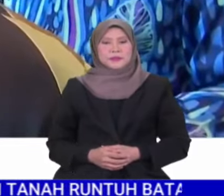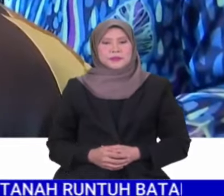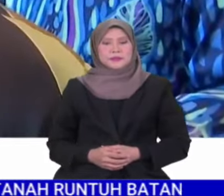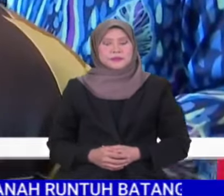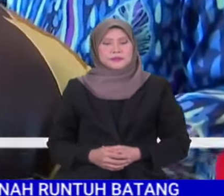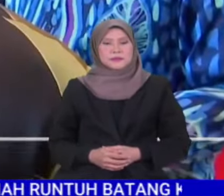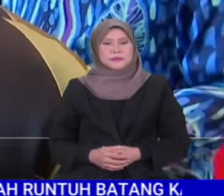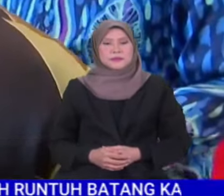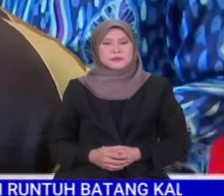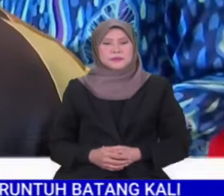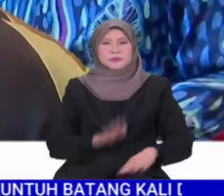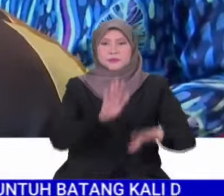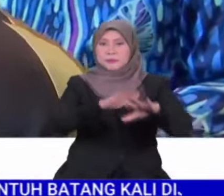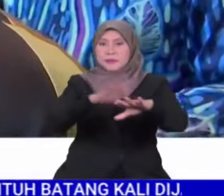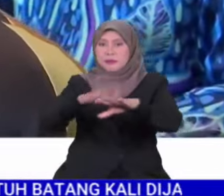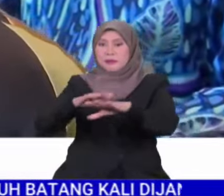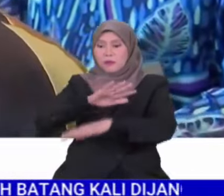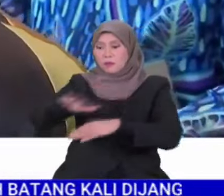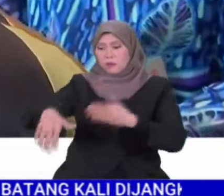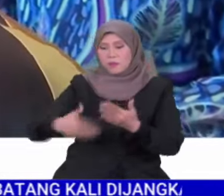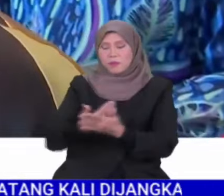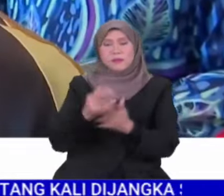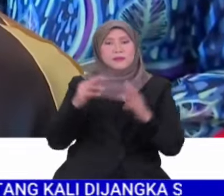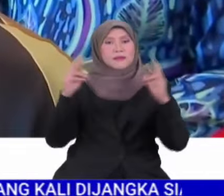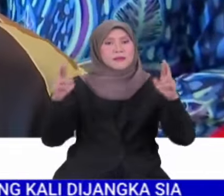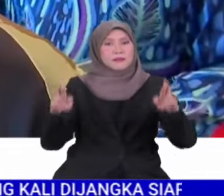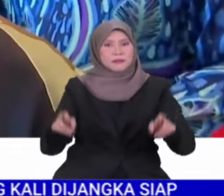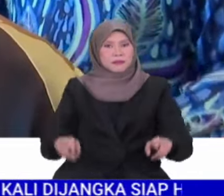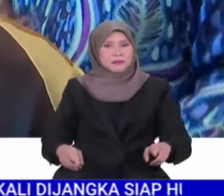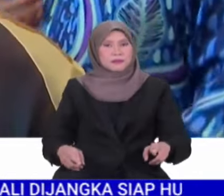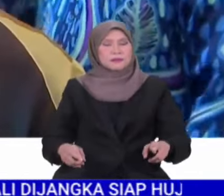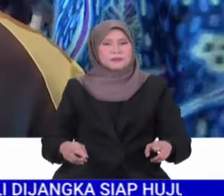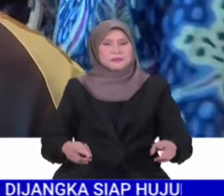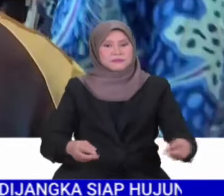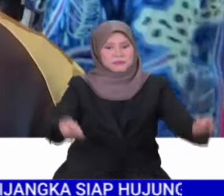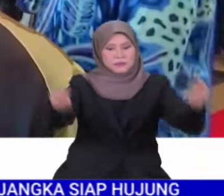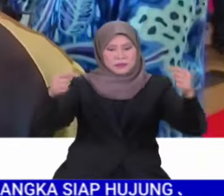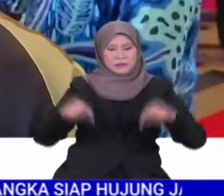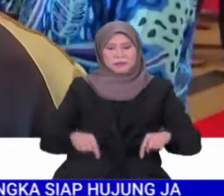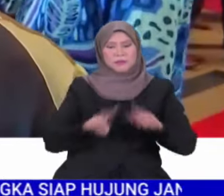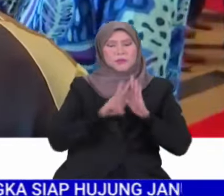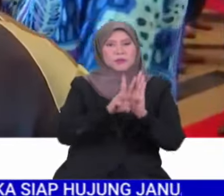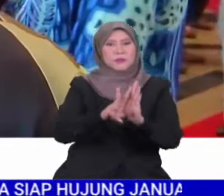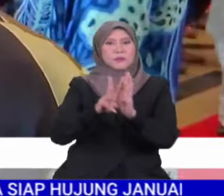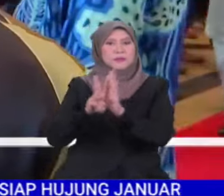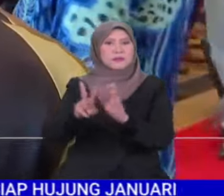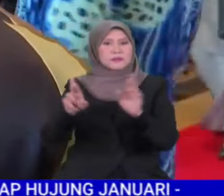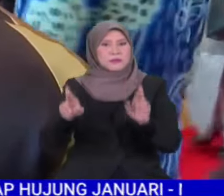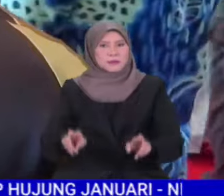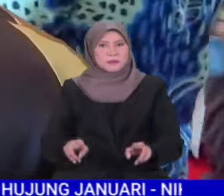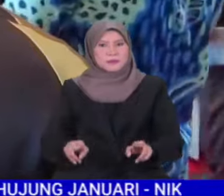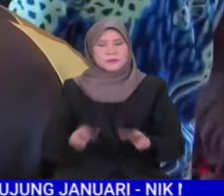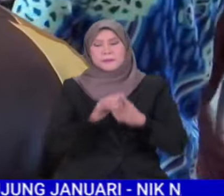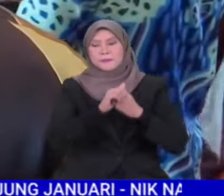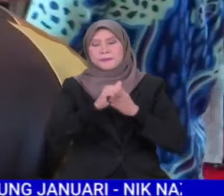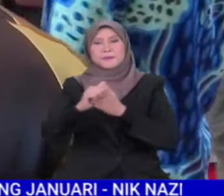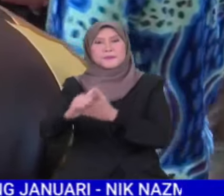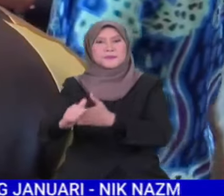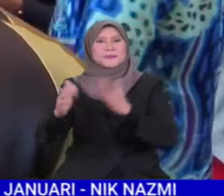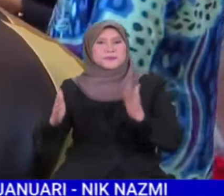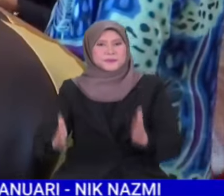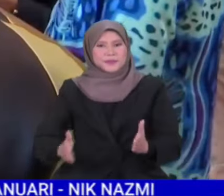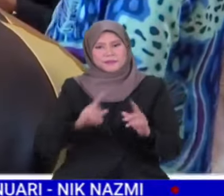Beliau mengajak semua rakyat dengan gambaran pada hari ini kehadiran wakil-wakil rakyat, kehadiran